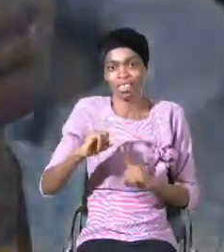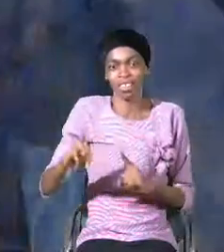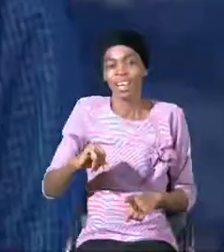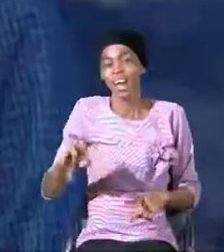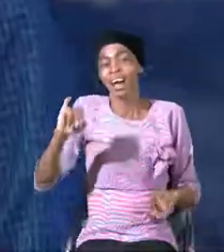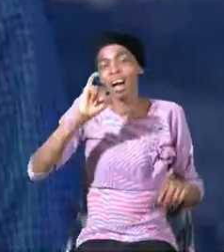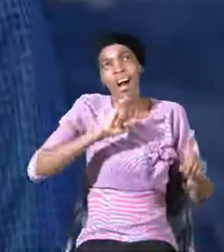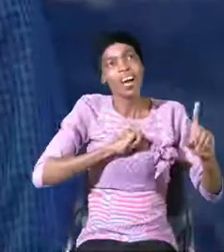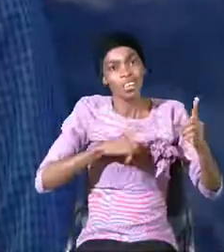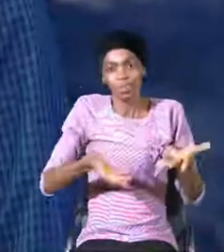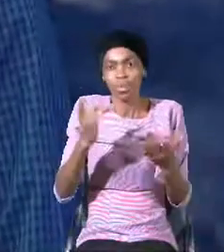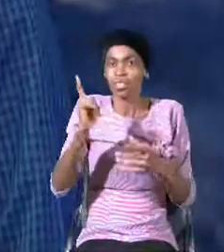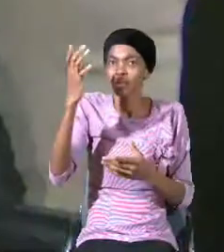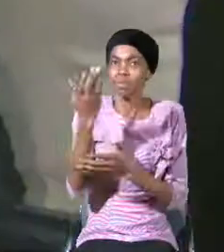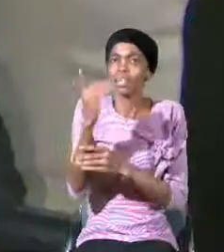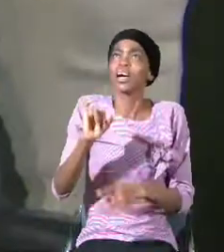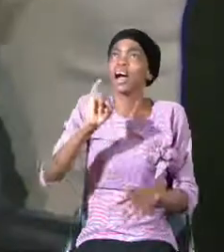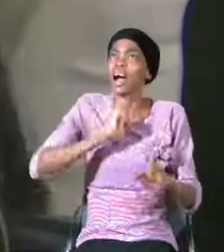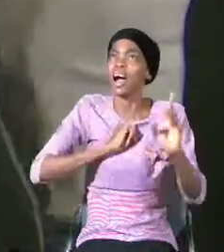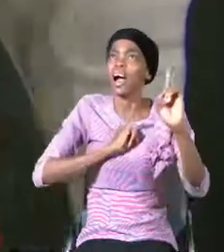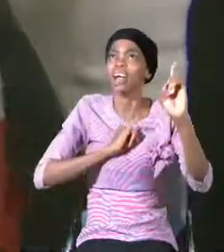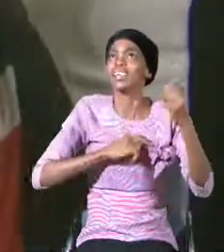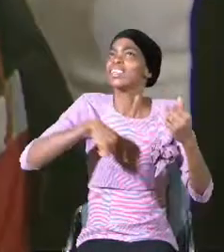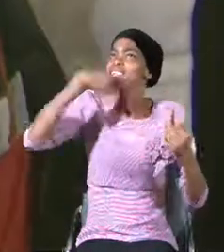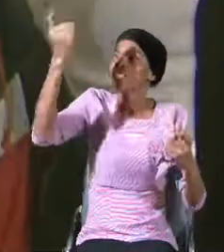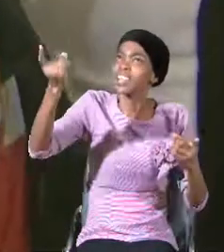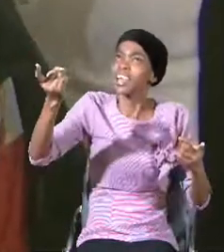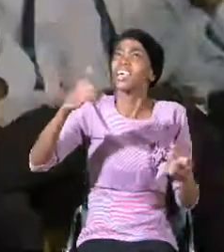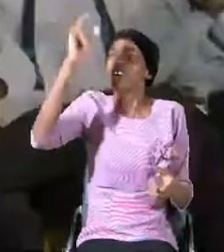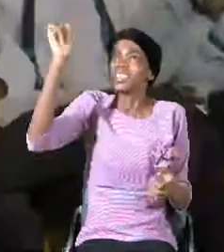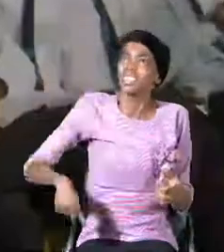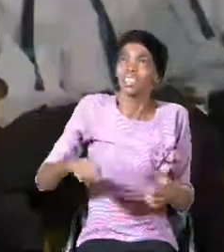Avec tes mains levées, je dis oui à Dieu.